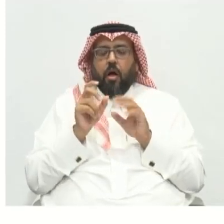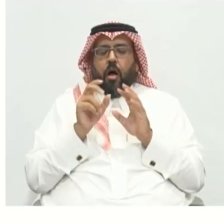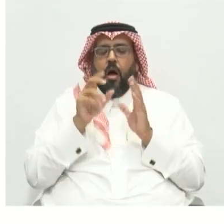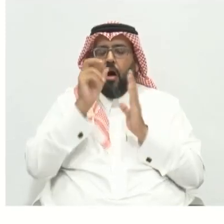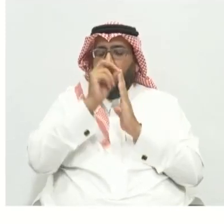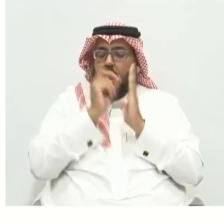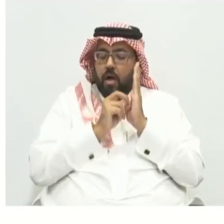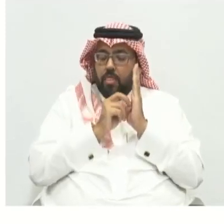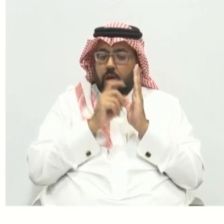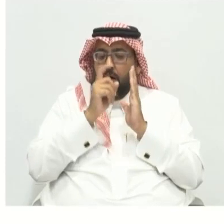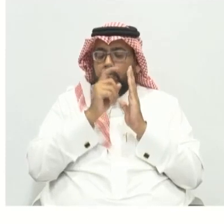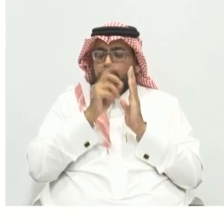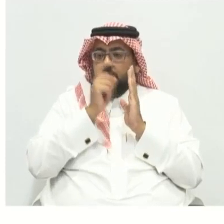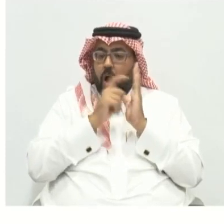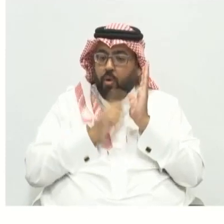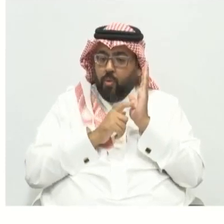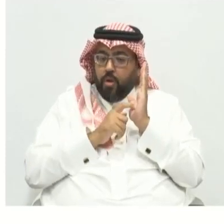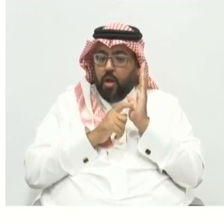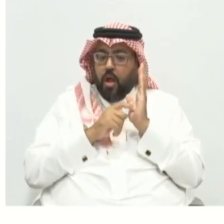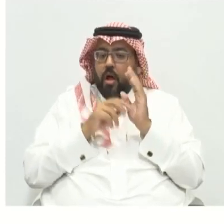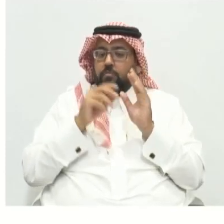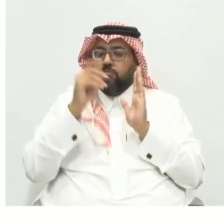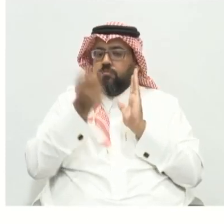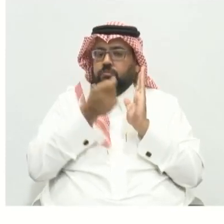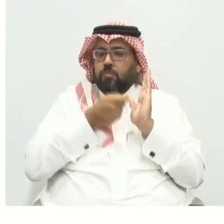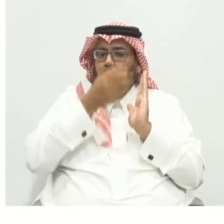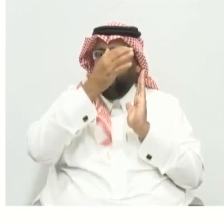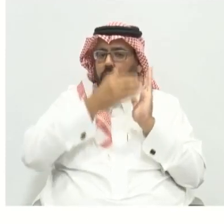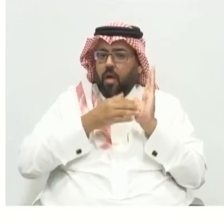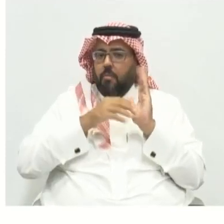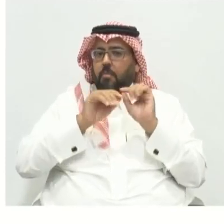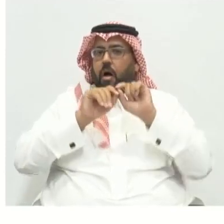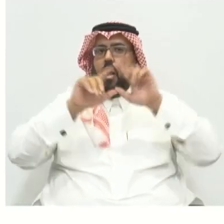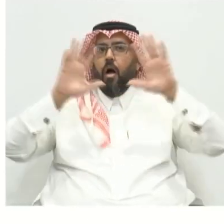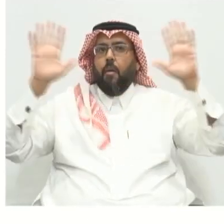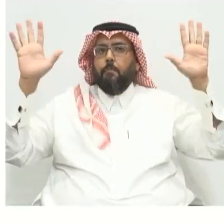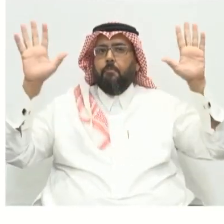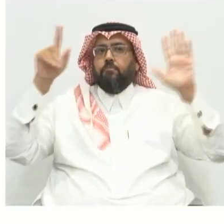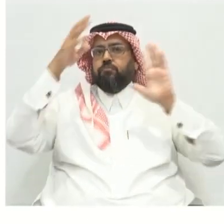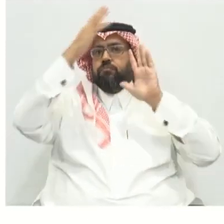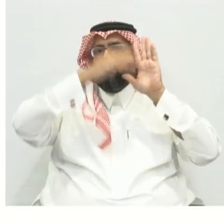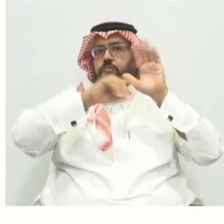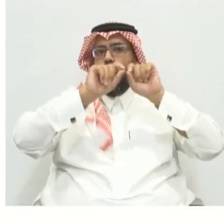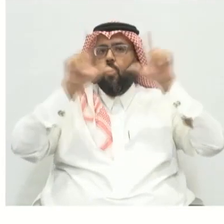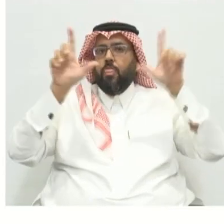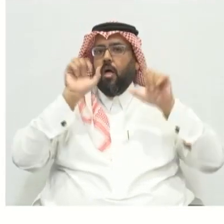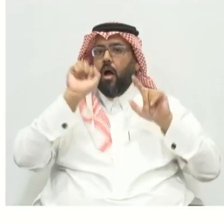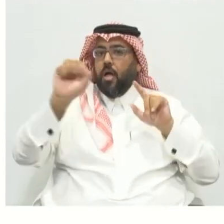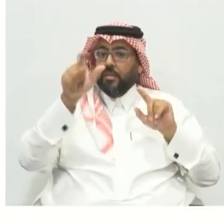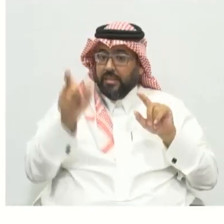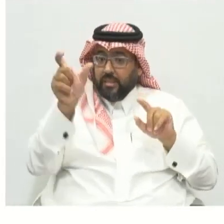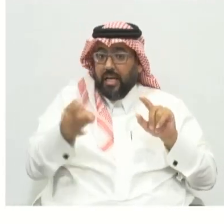بانها تصدر او تصدر بشكل خطاب عام مجرد بمعنى انها لا تخص شخصا